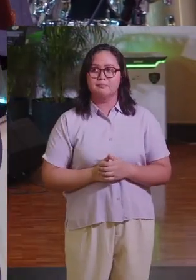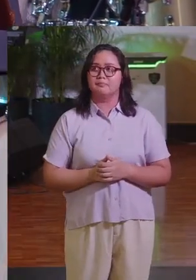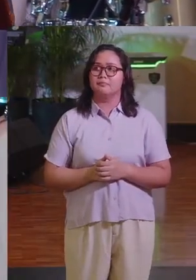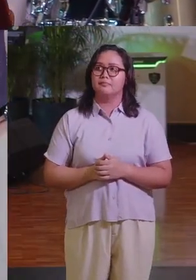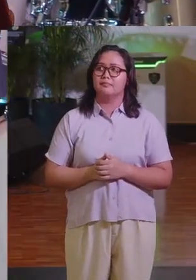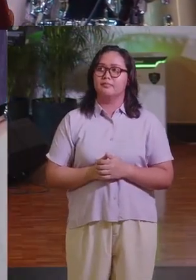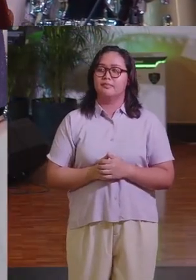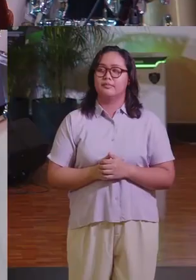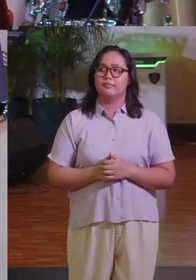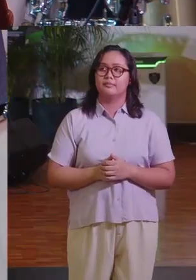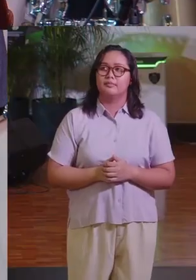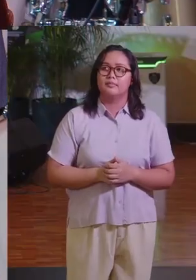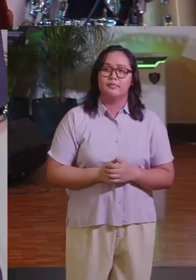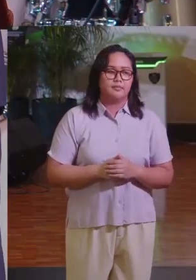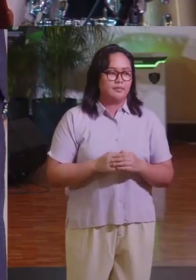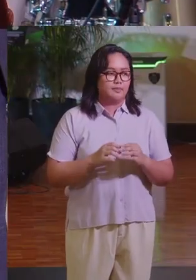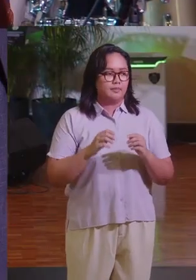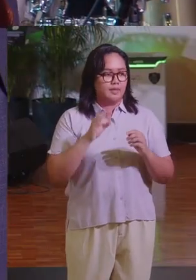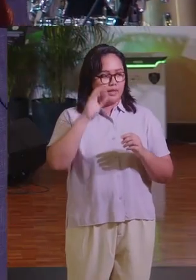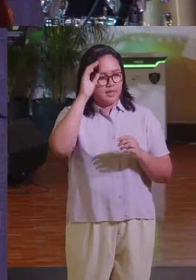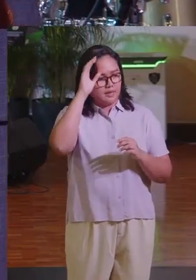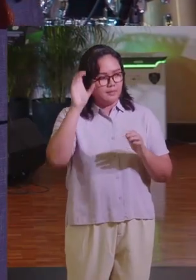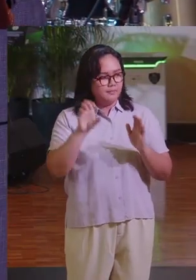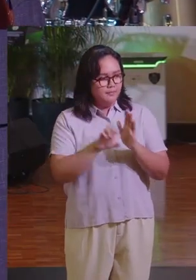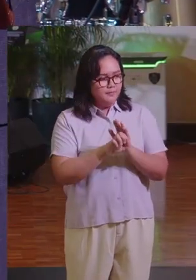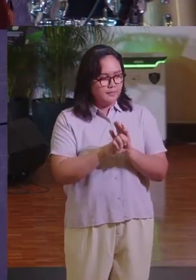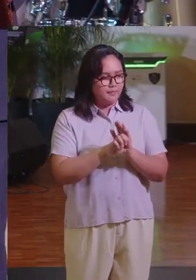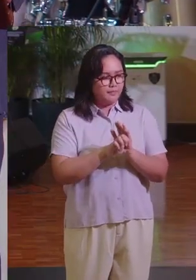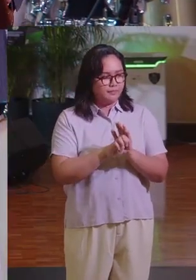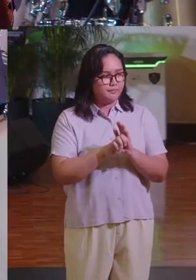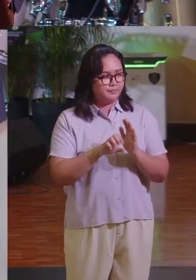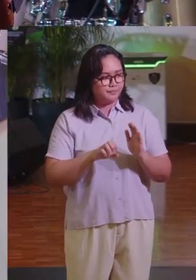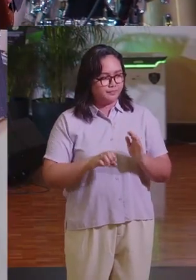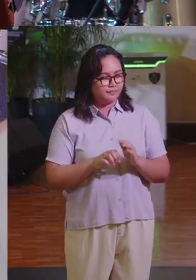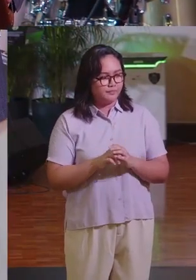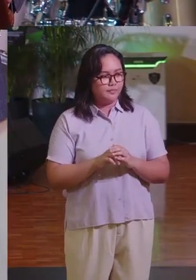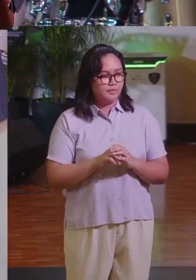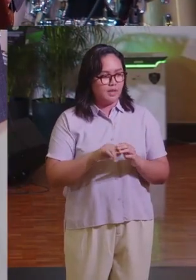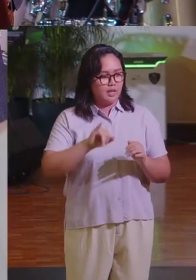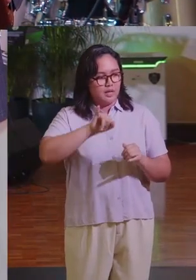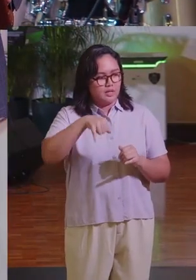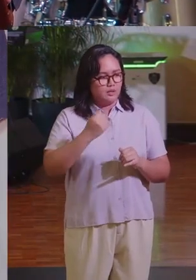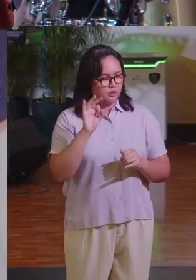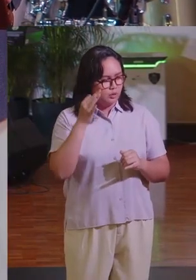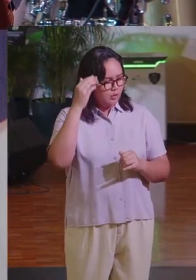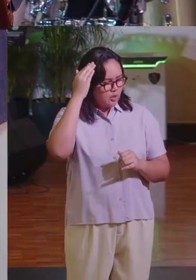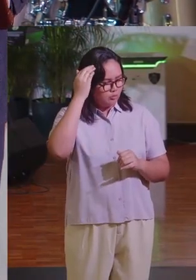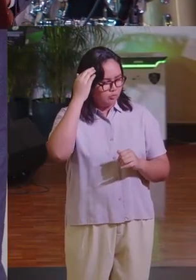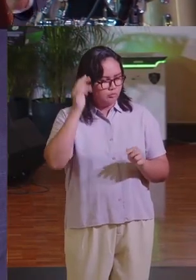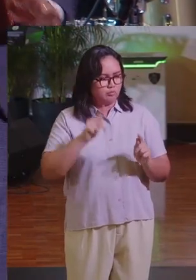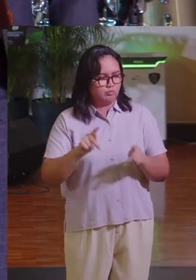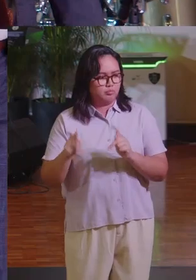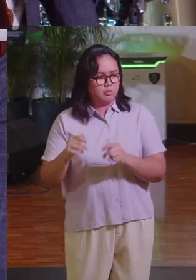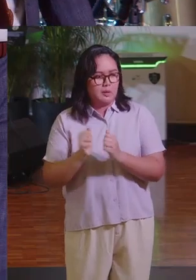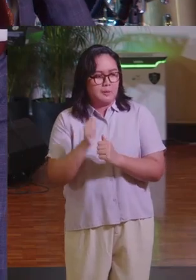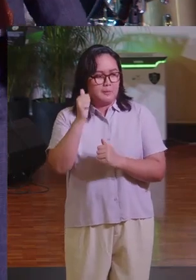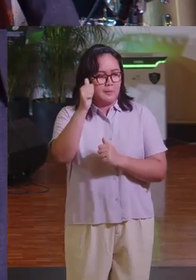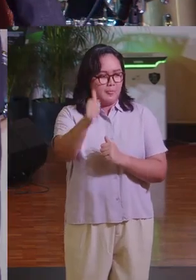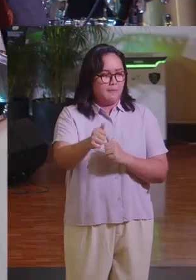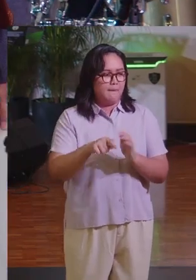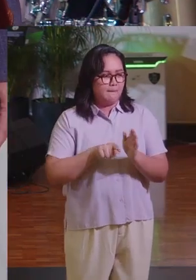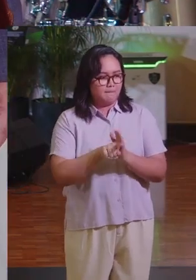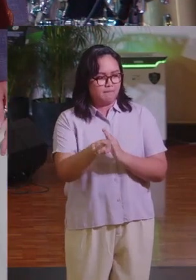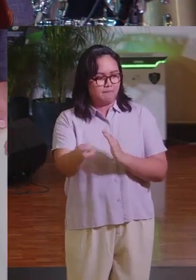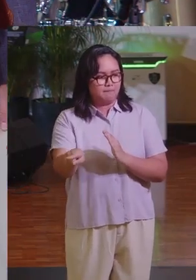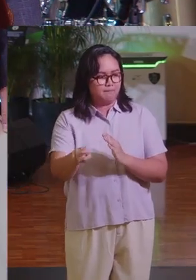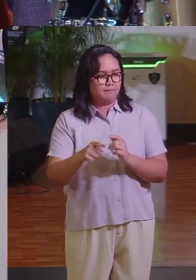Sa litrato, ganun po kalayo ang kanyang plinano, ang kanyang nais gawin, palayo sa